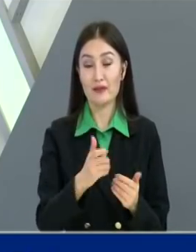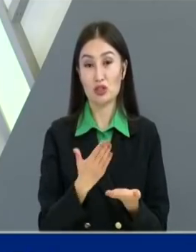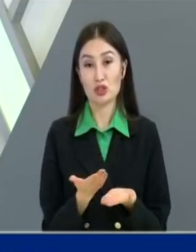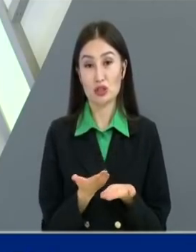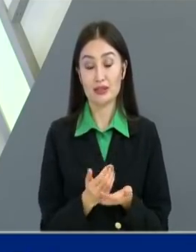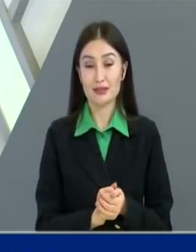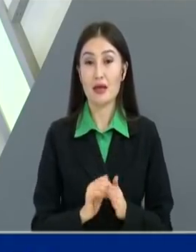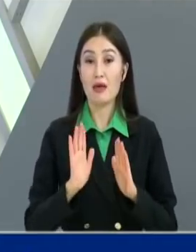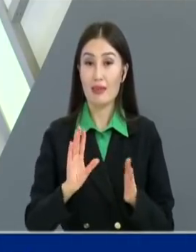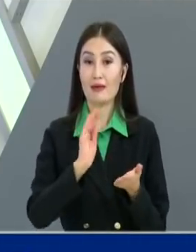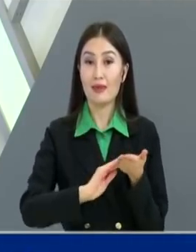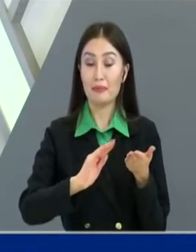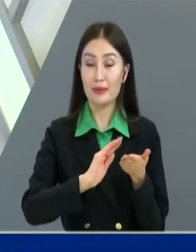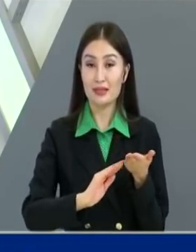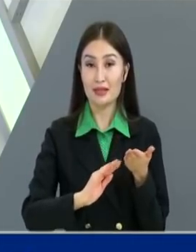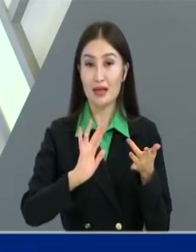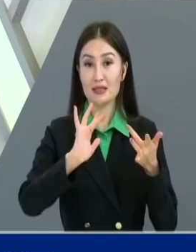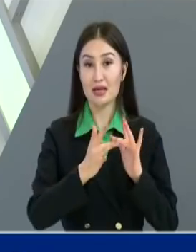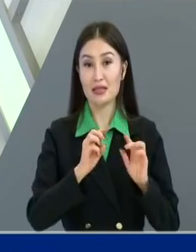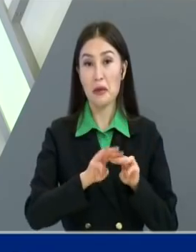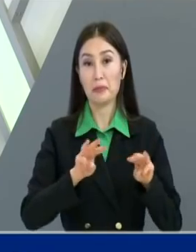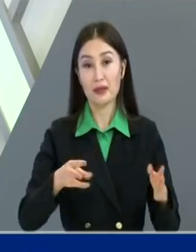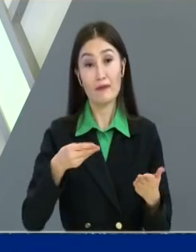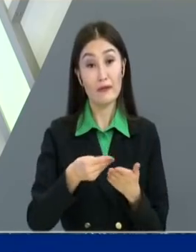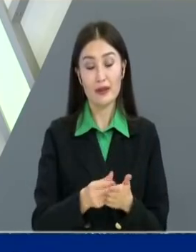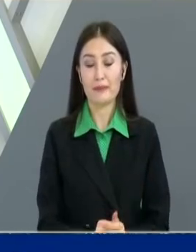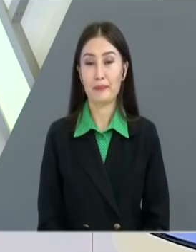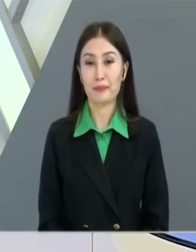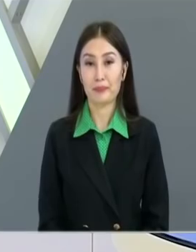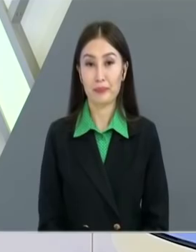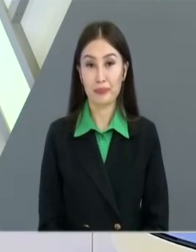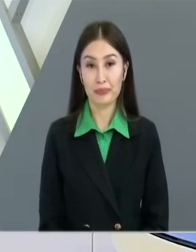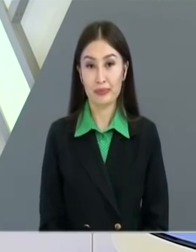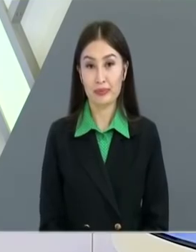жизней. Так написано в пресс-релизе Минфина.